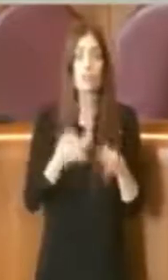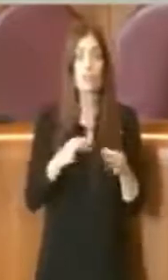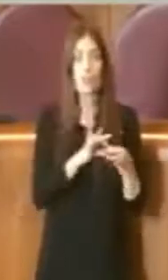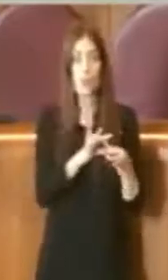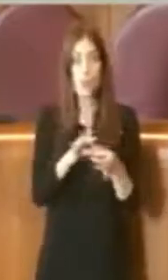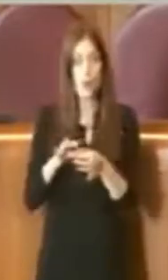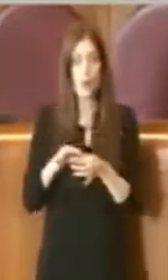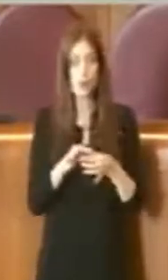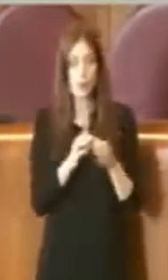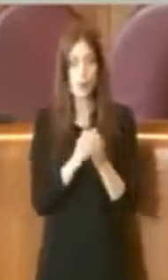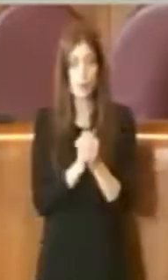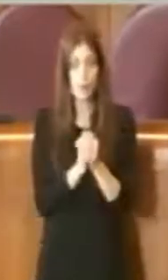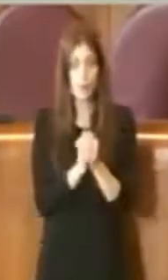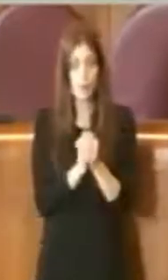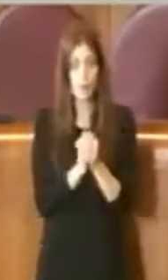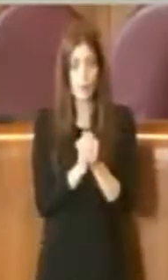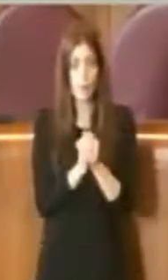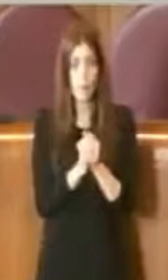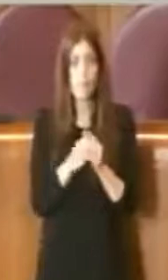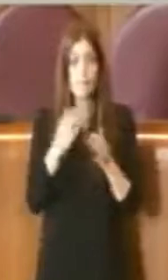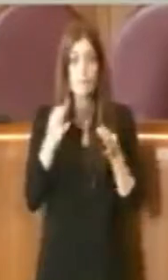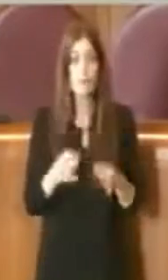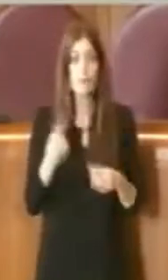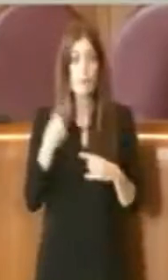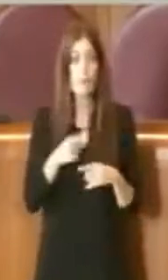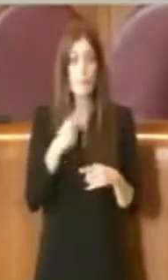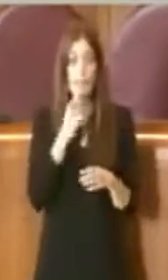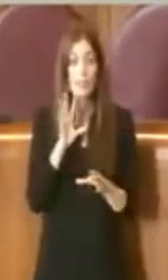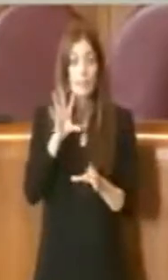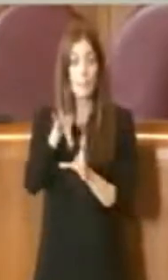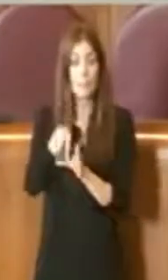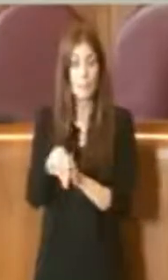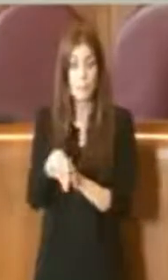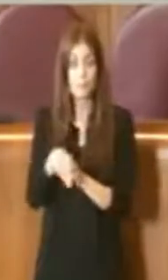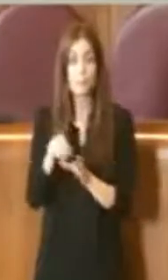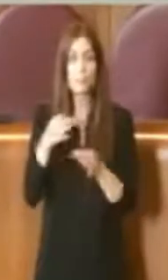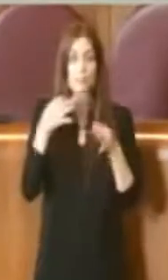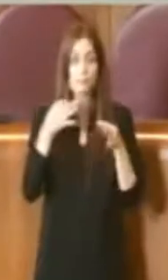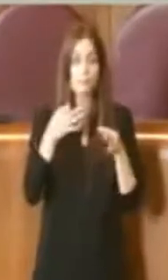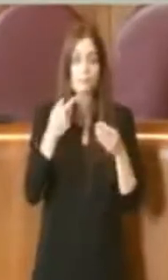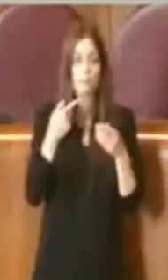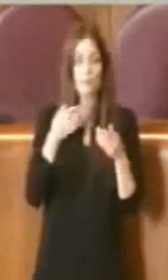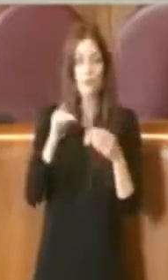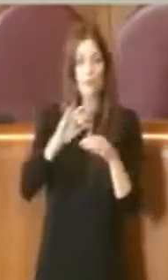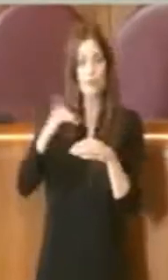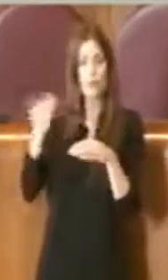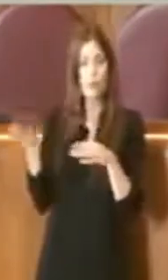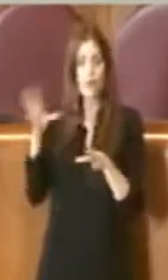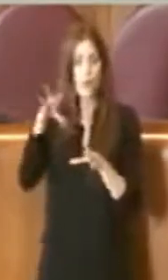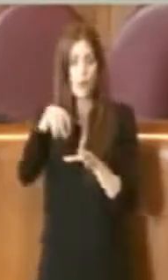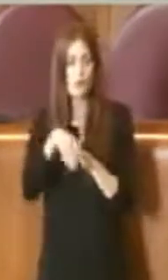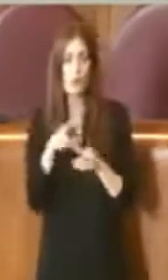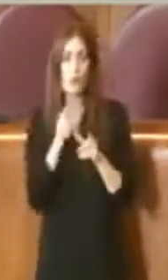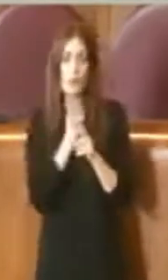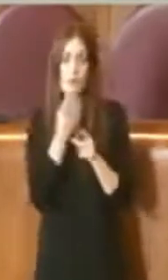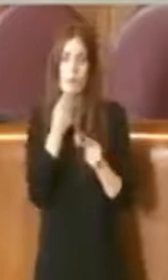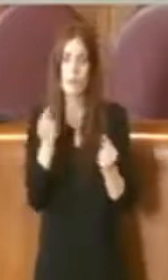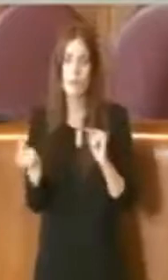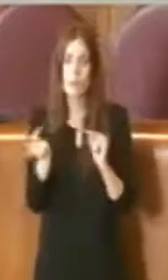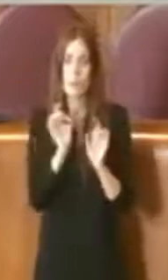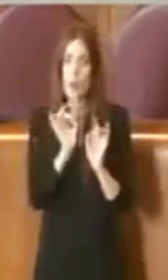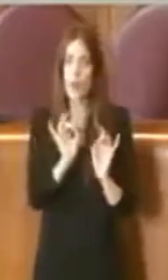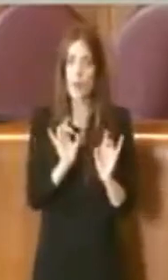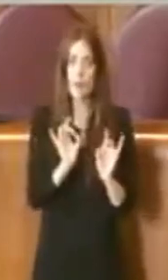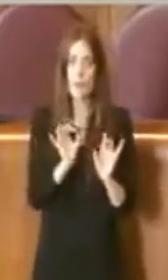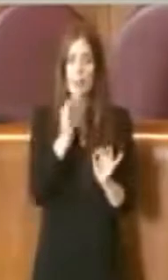visione procedurale dove coloro che partecipano direttamente o indirettamente decidono a seguito di una libera discussione. E il